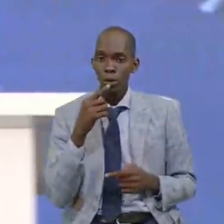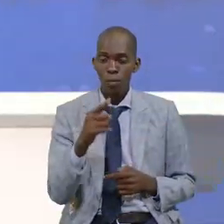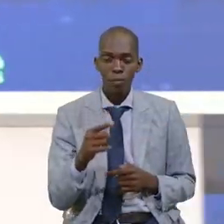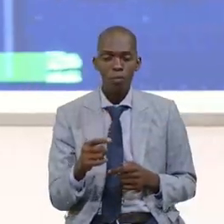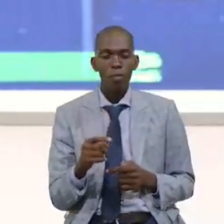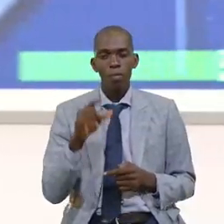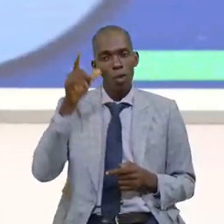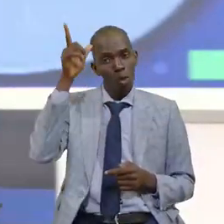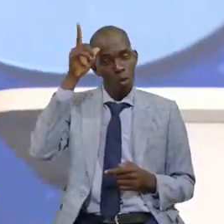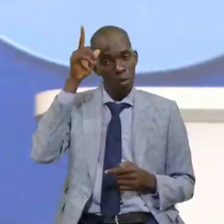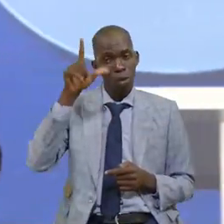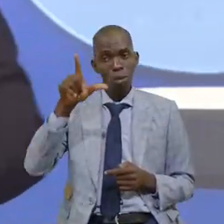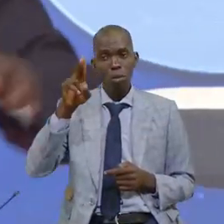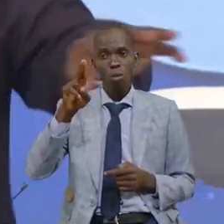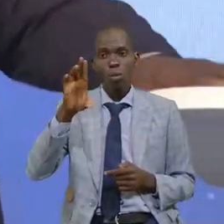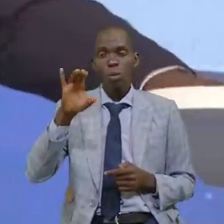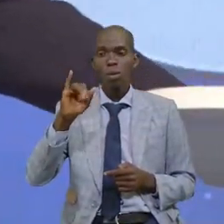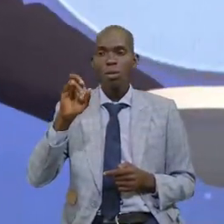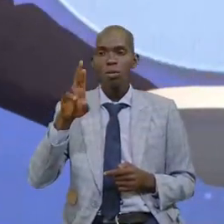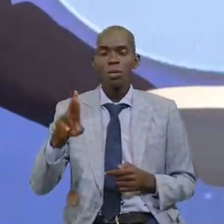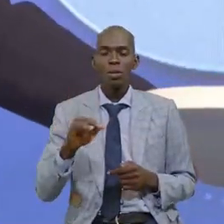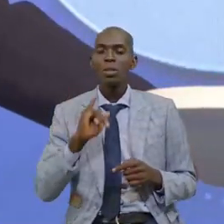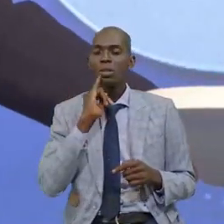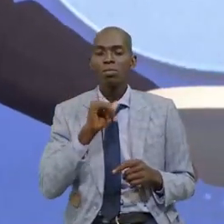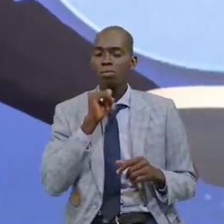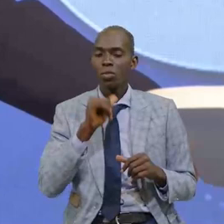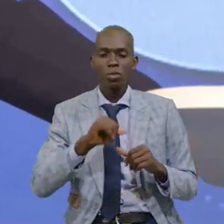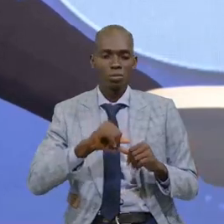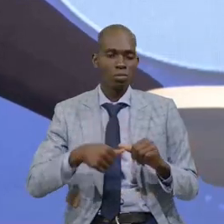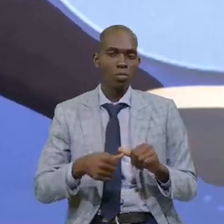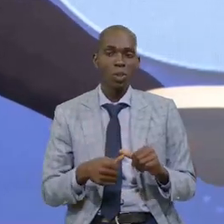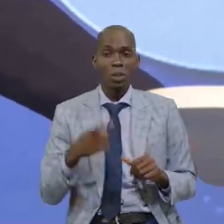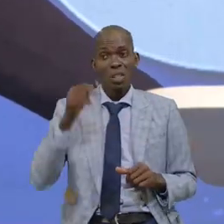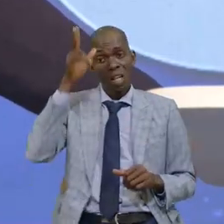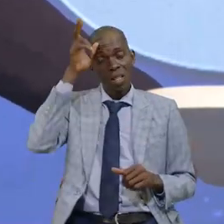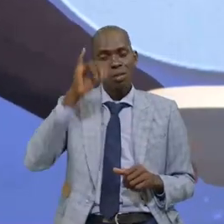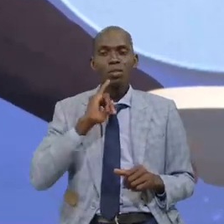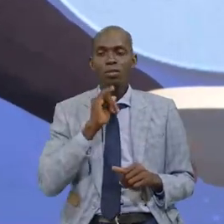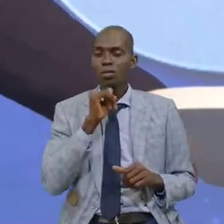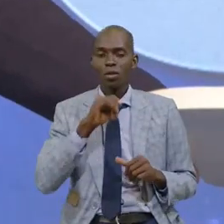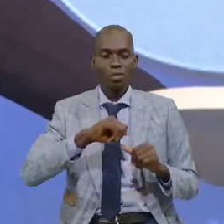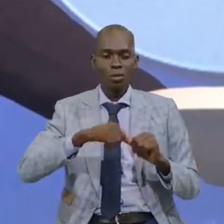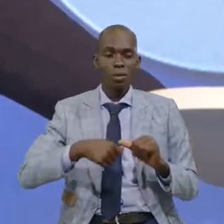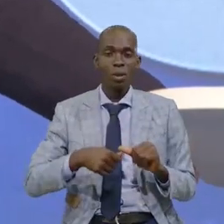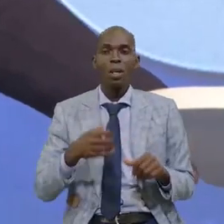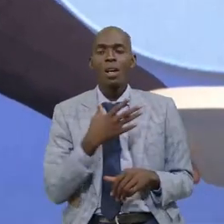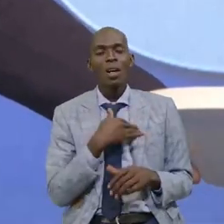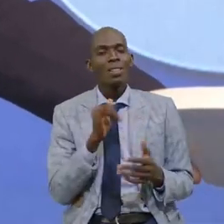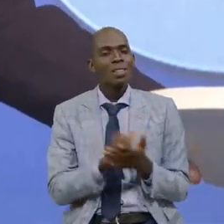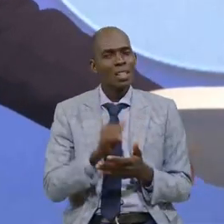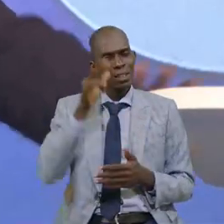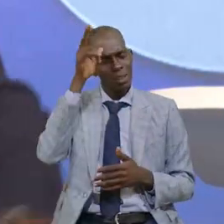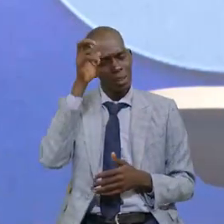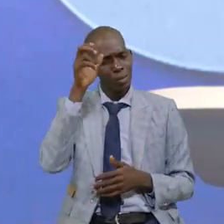dire, Lucifer est incirconcis, le diable est un incirconcis. Et